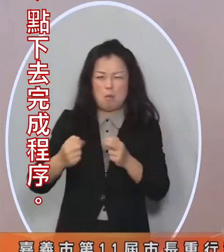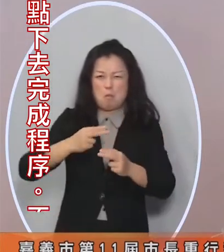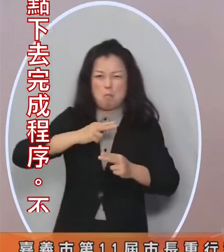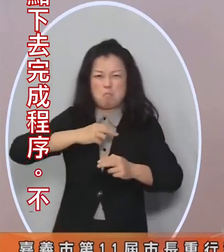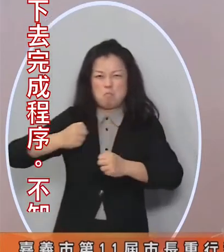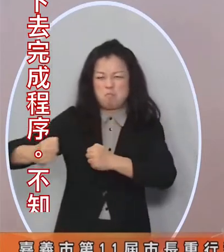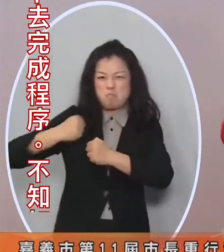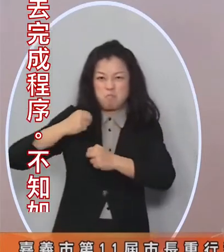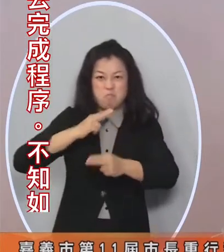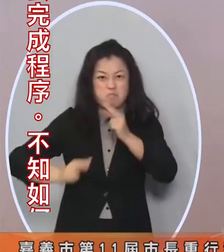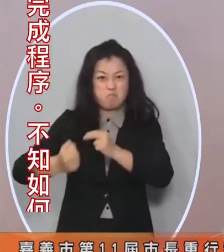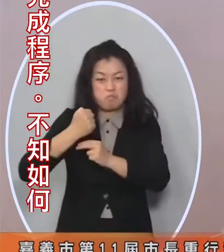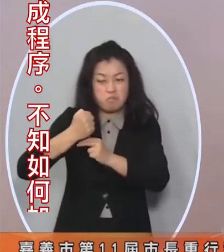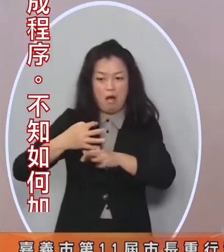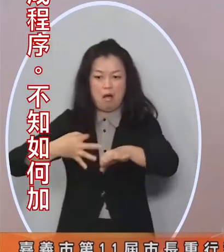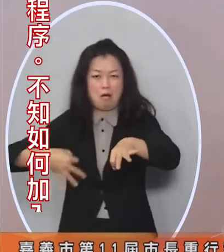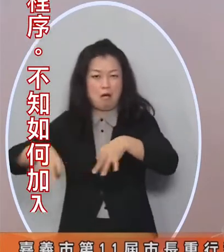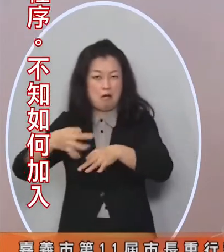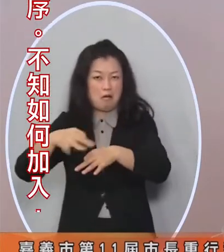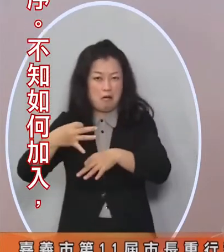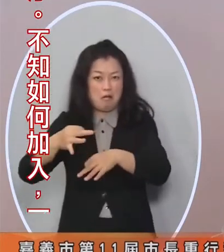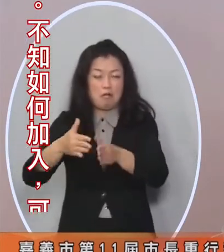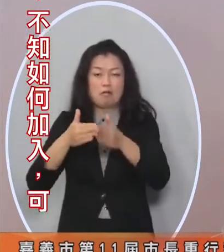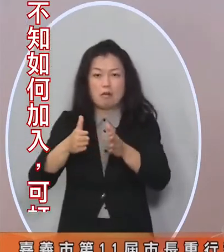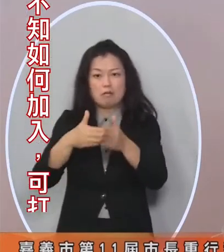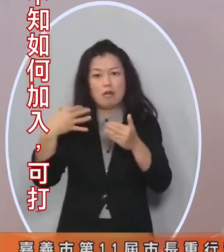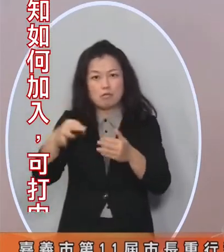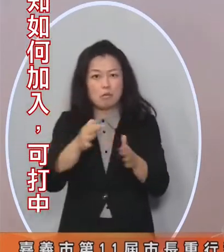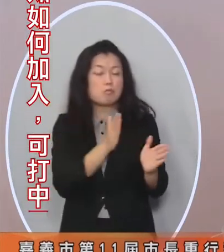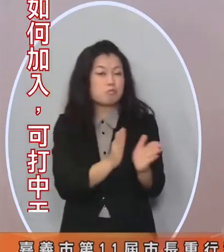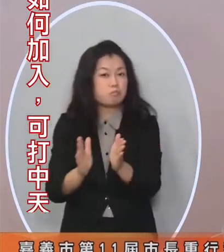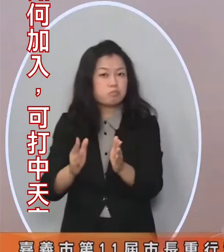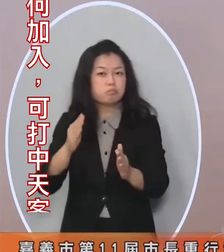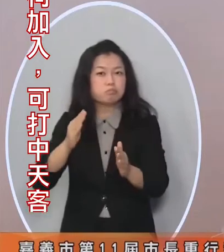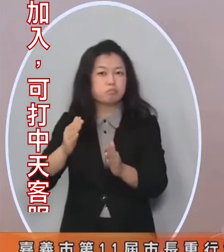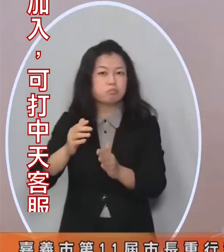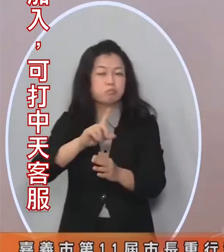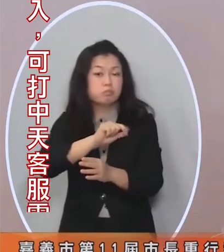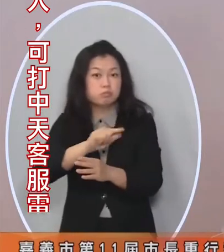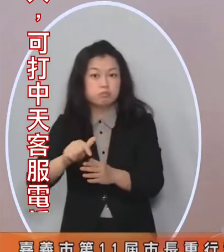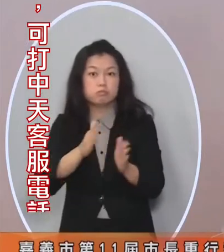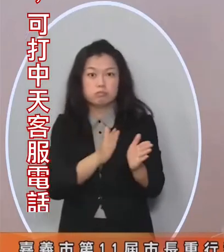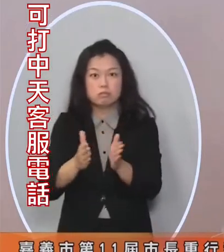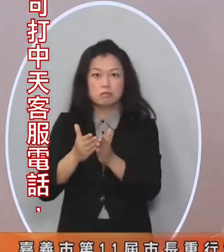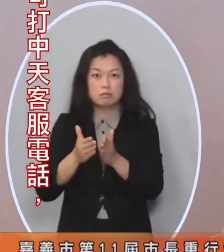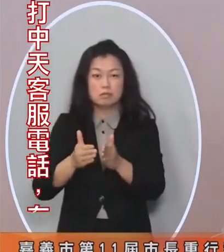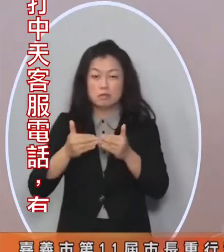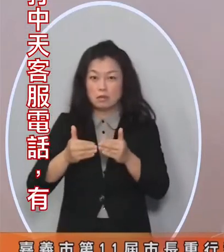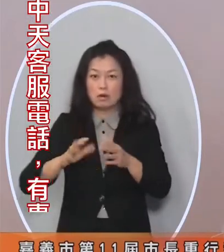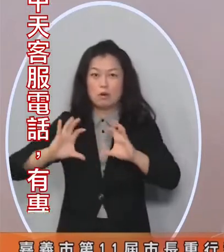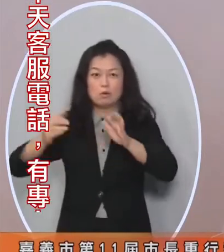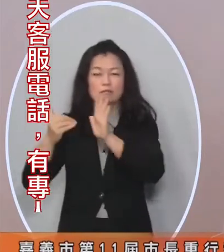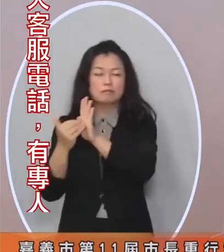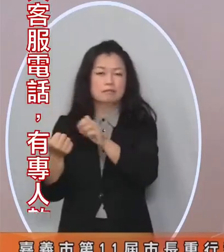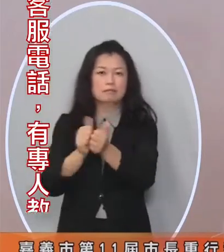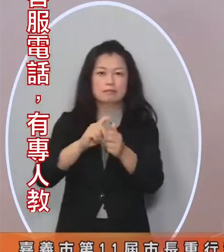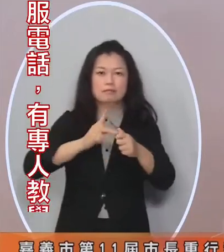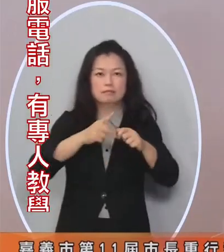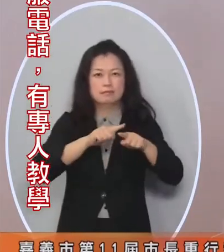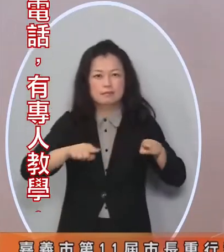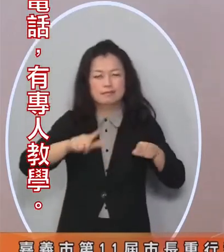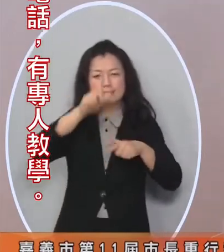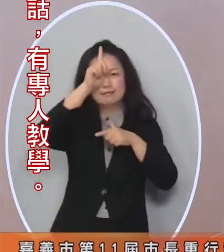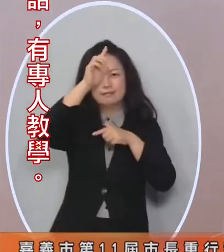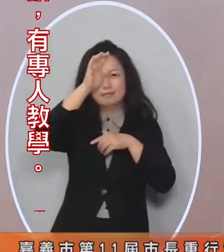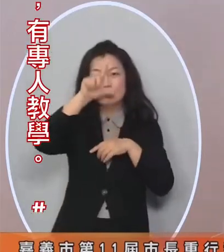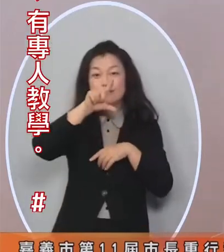嘛。这个你要有钱去准备这些粮草啊，准备这些武器。所以国防靠和平鸡肉饭。我要鼓励啊，我们这个郭董啊来